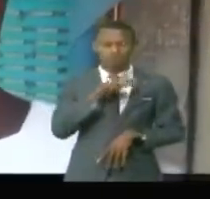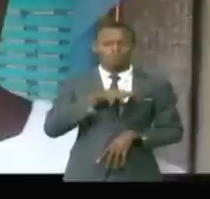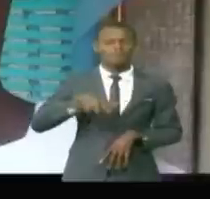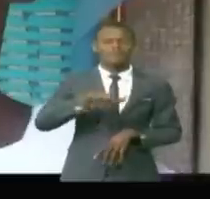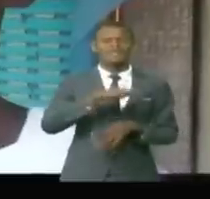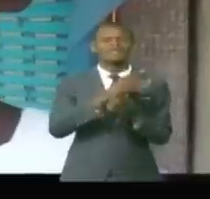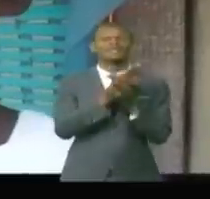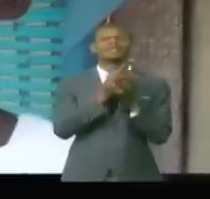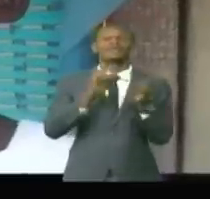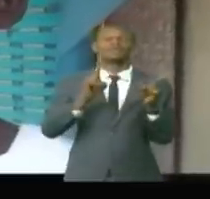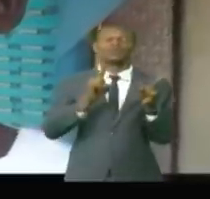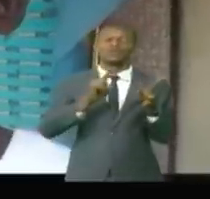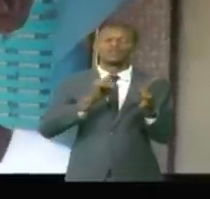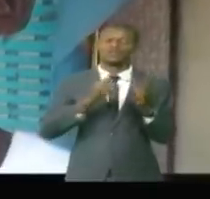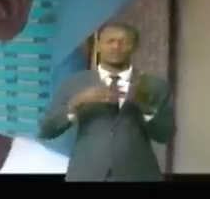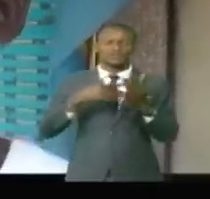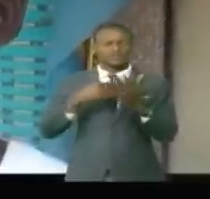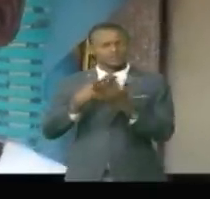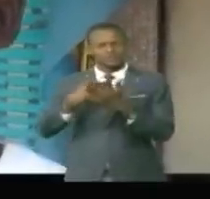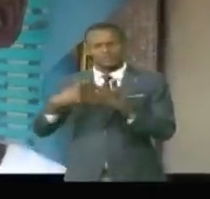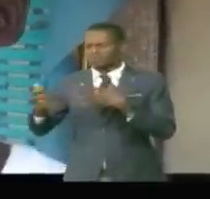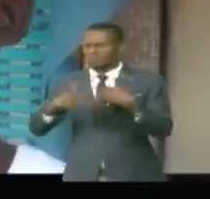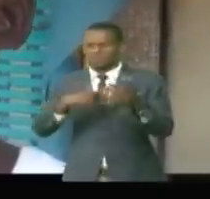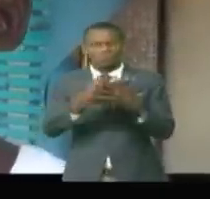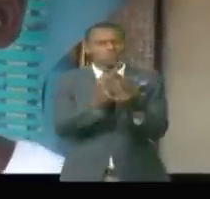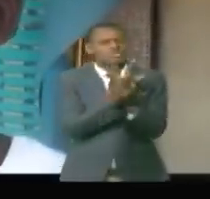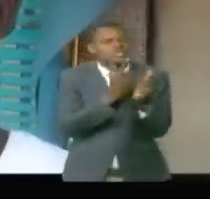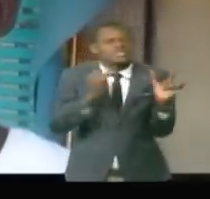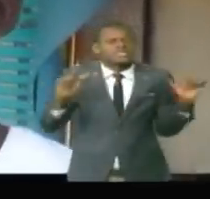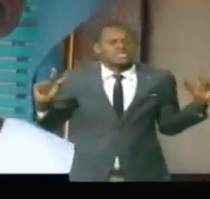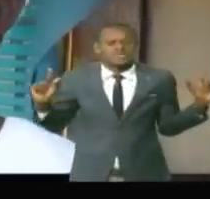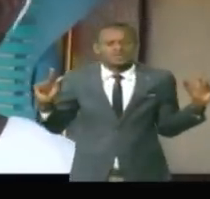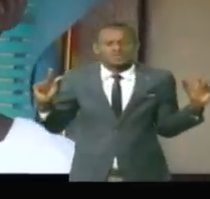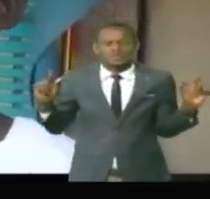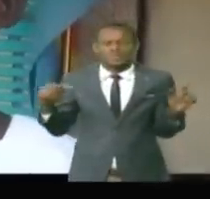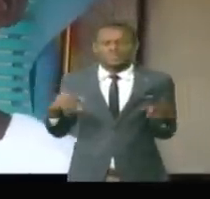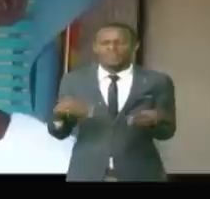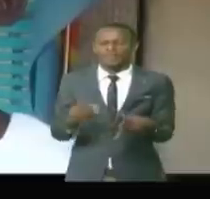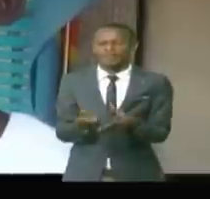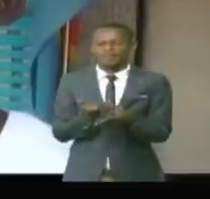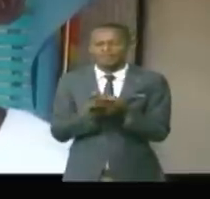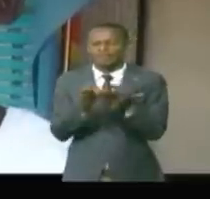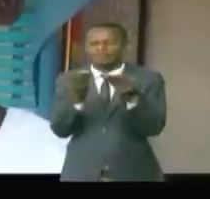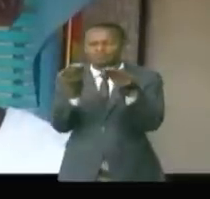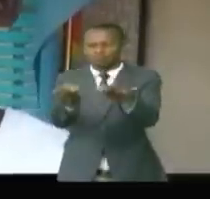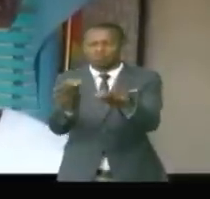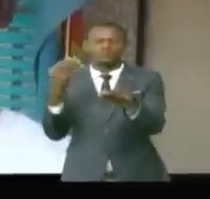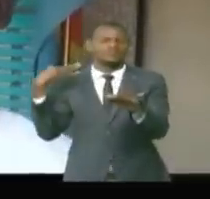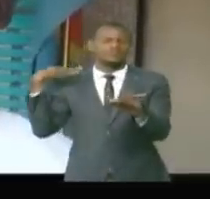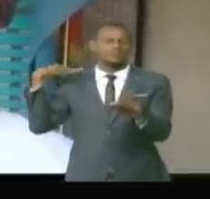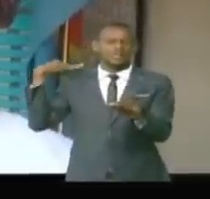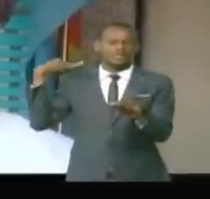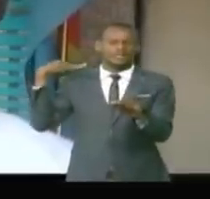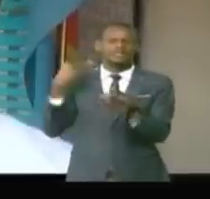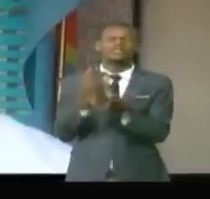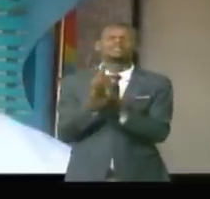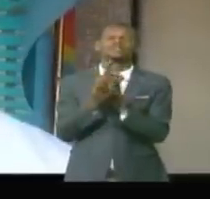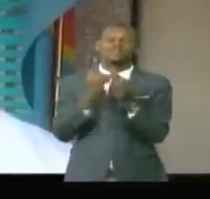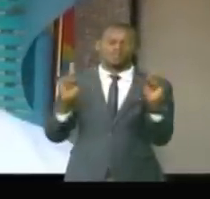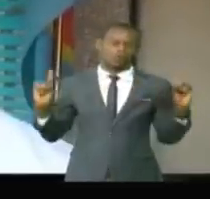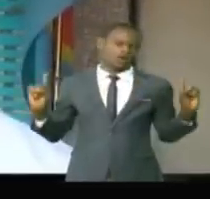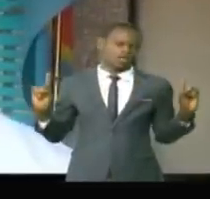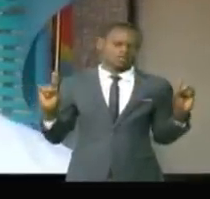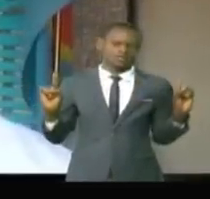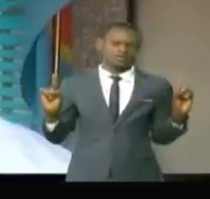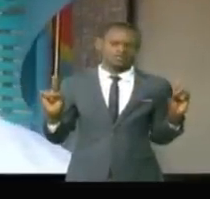à suffisance que notre candidat qui est Fachi Bedon est démocrate. Il a donné la voix à tout le monde